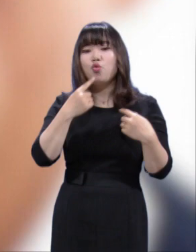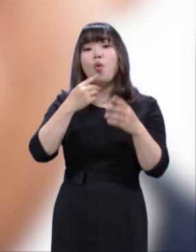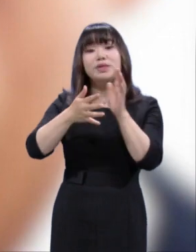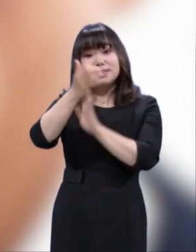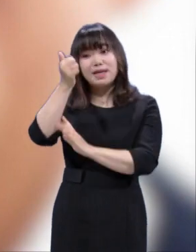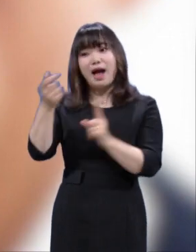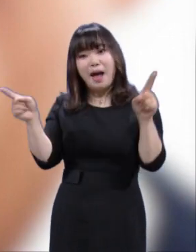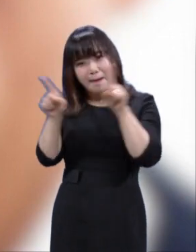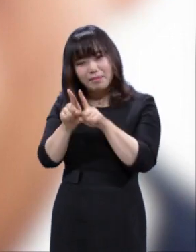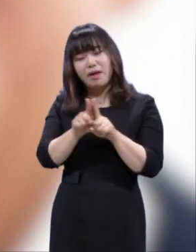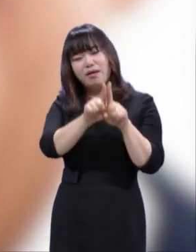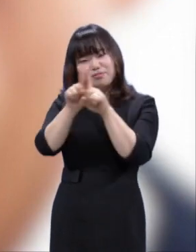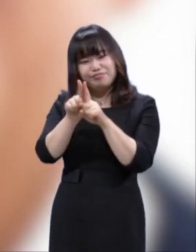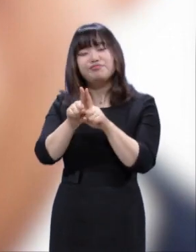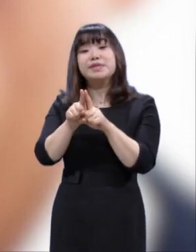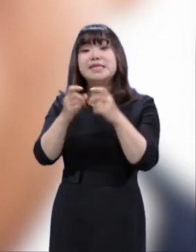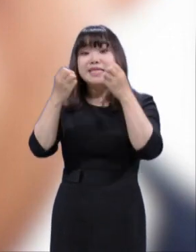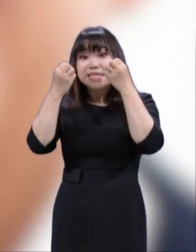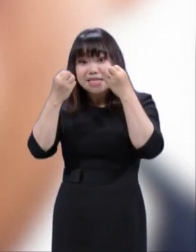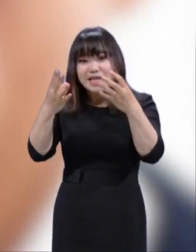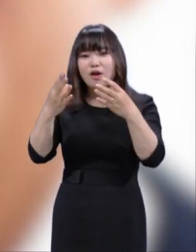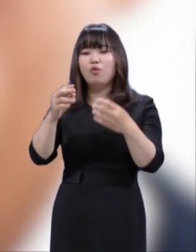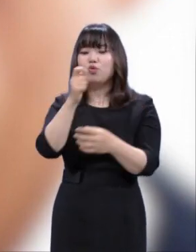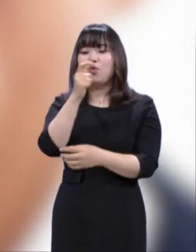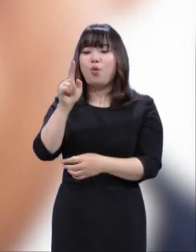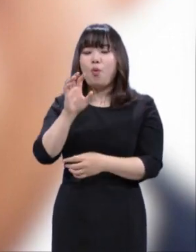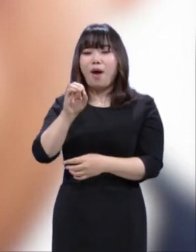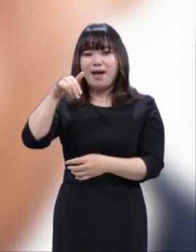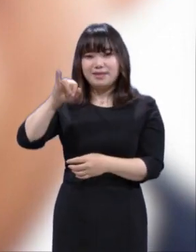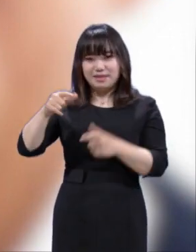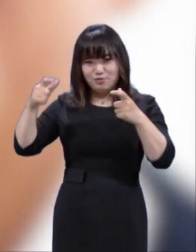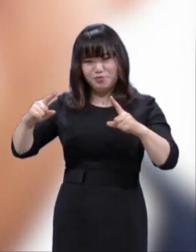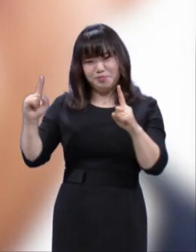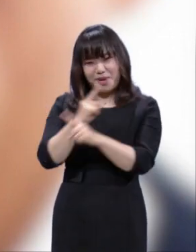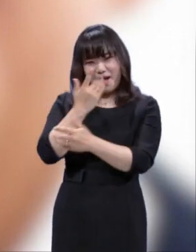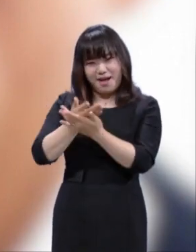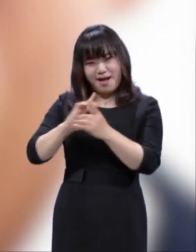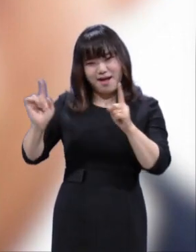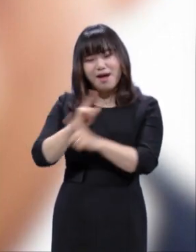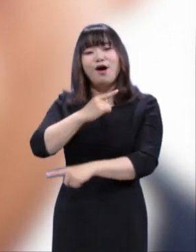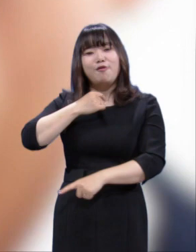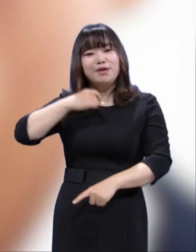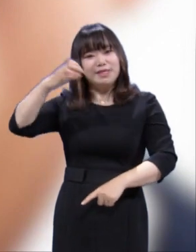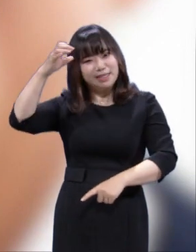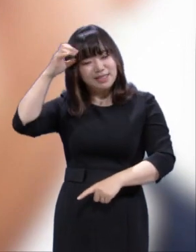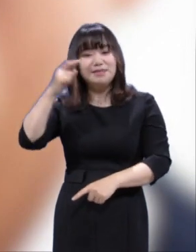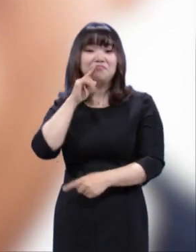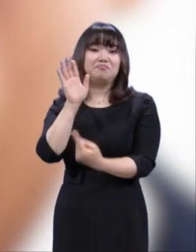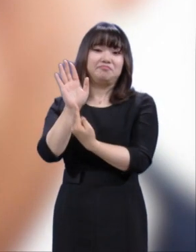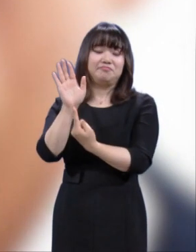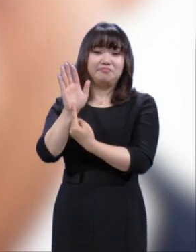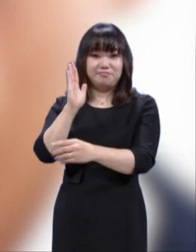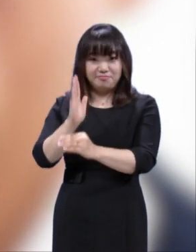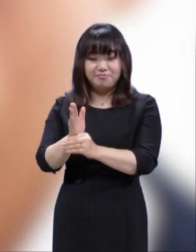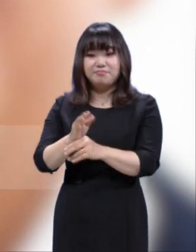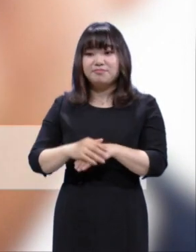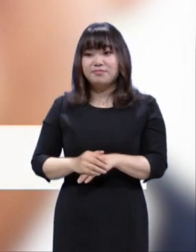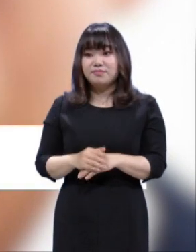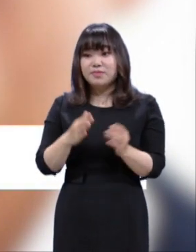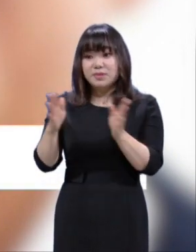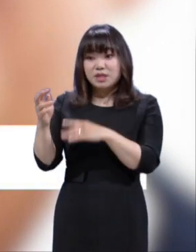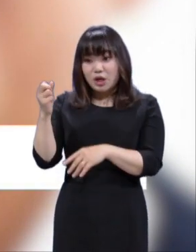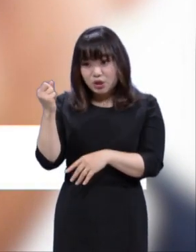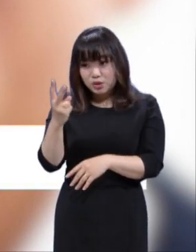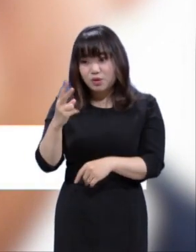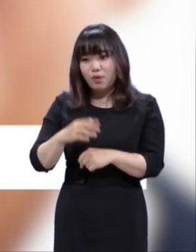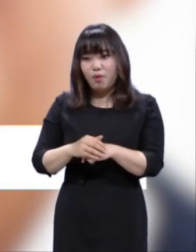시장과 원팀을 이뤄 새로운 광진 시대를 열겠다는 내용을 앞세우고 있습니다. 서울시 공무원으로서 쌓은